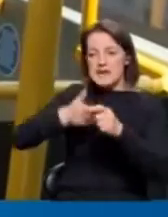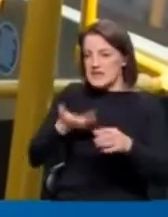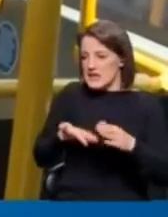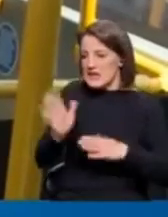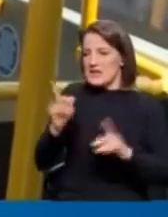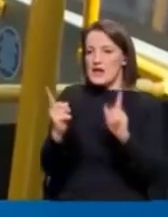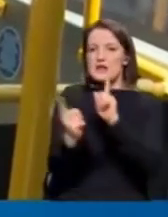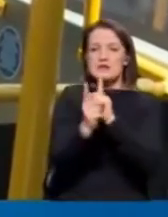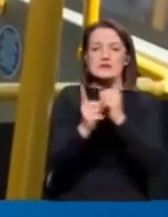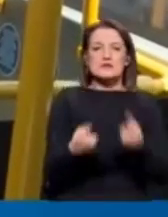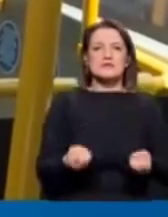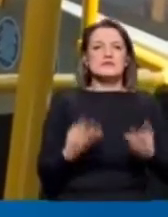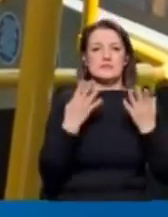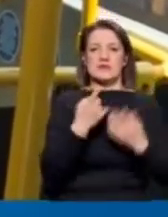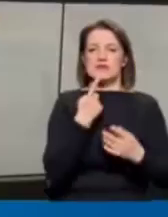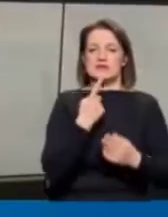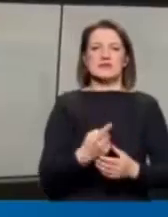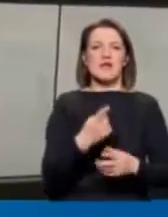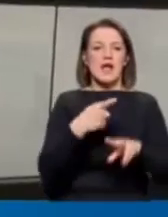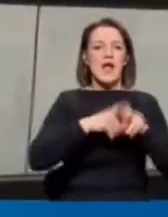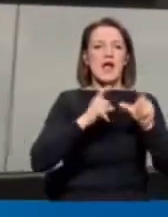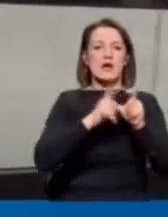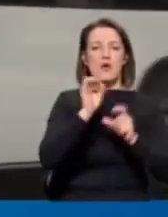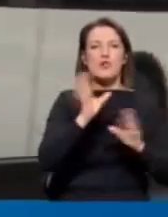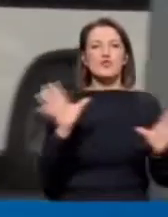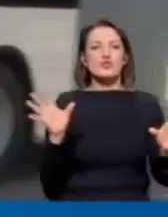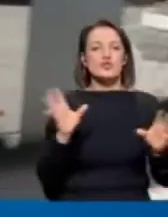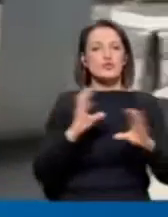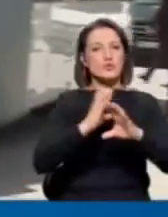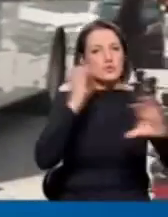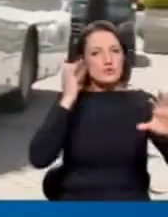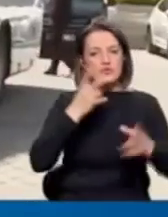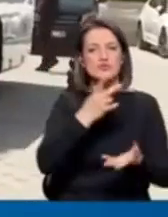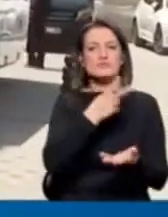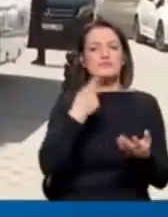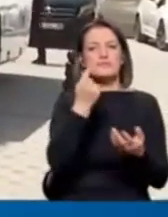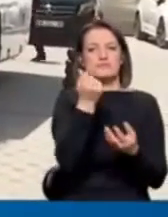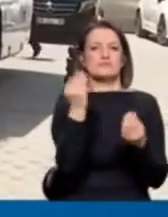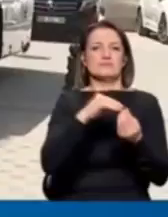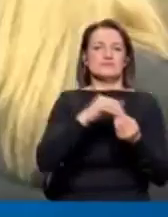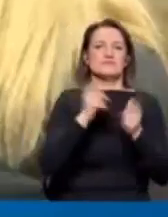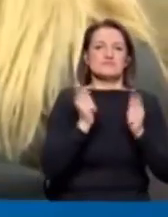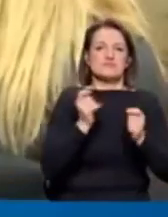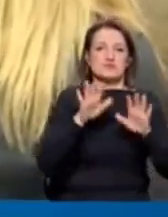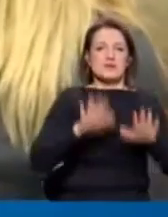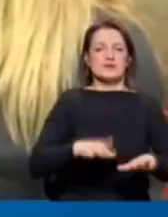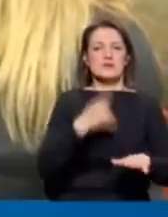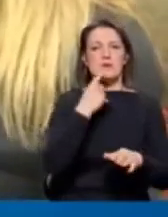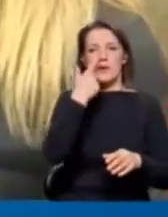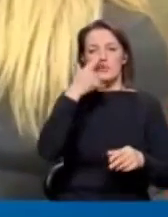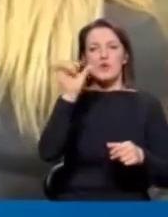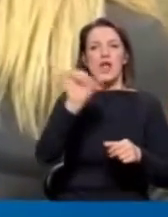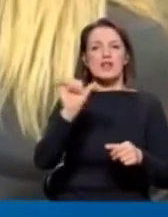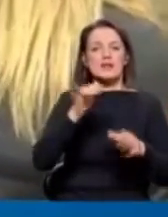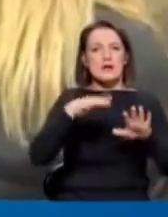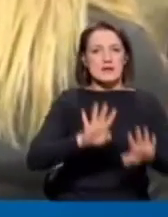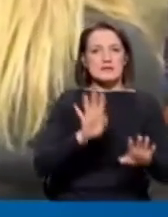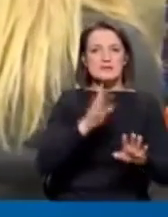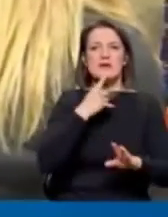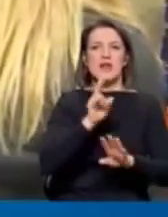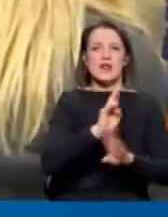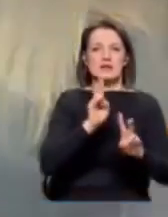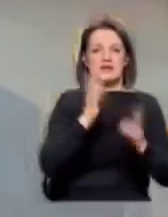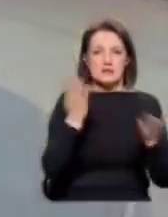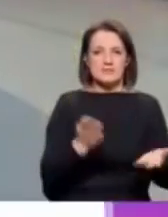karşılayamaz duruma geldiğinin altı çizildi Eko toplu ulaşımda fiyat artışı kaçınılmaz dedi doğalgaz elektrik